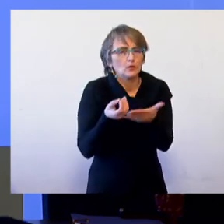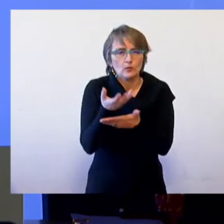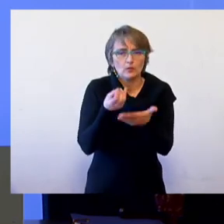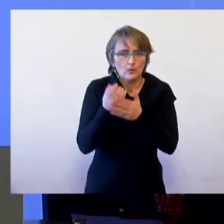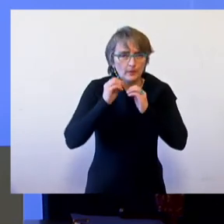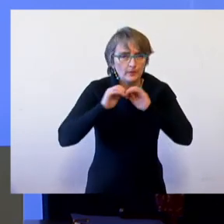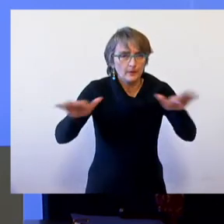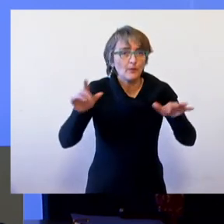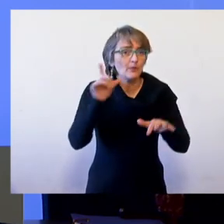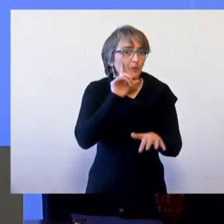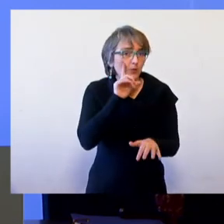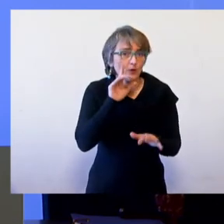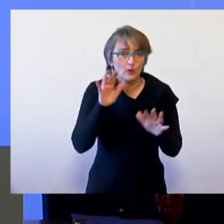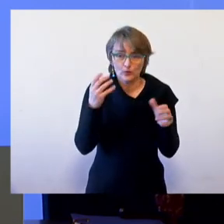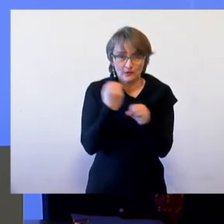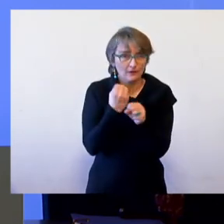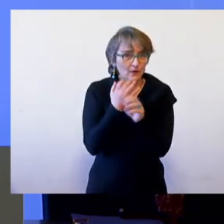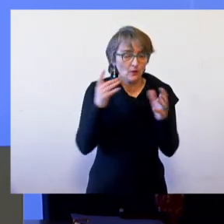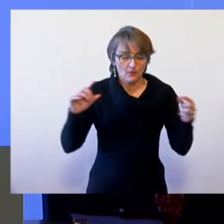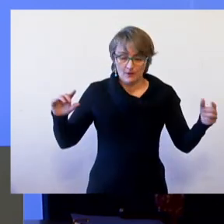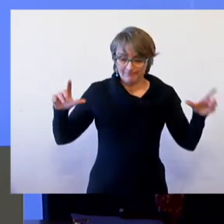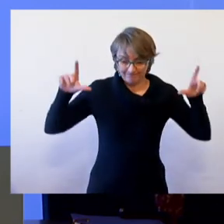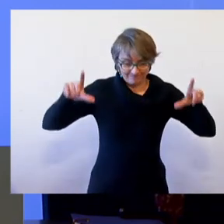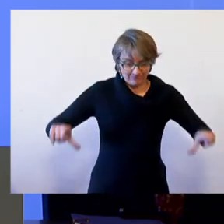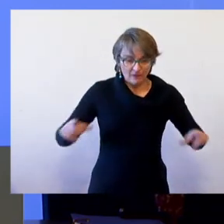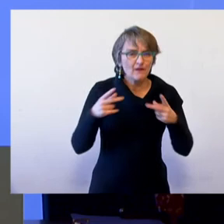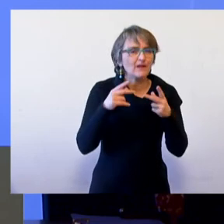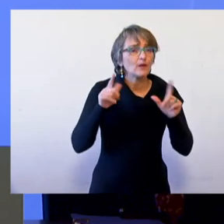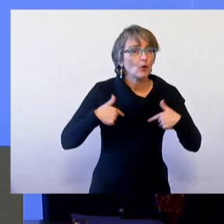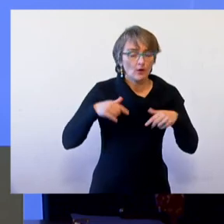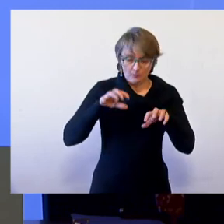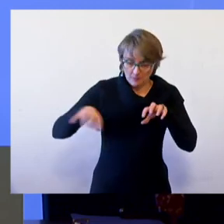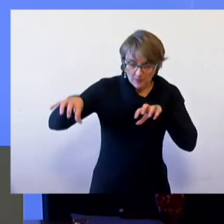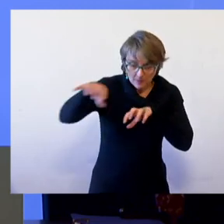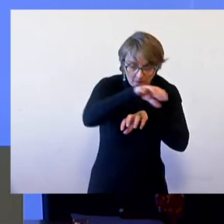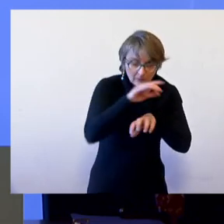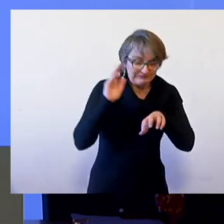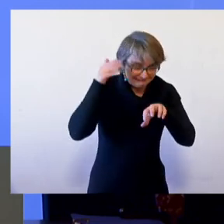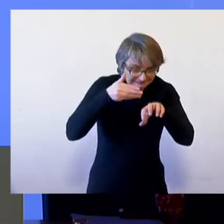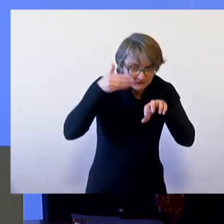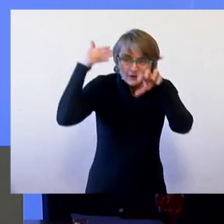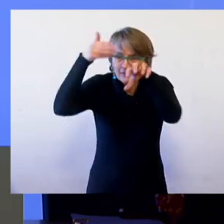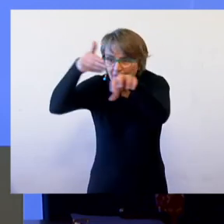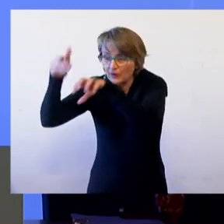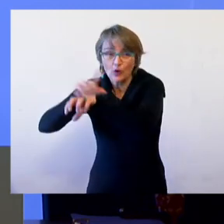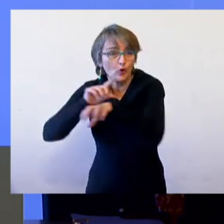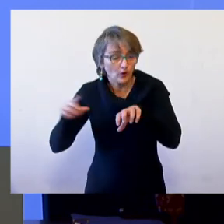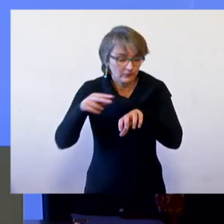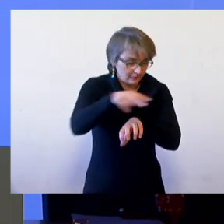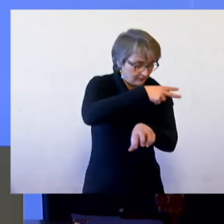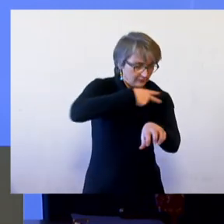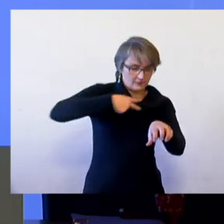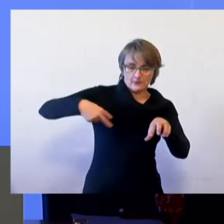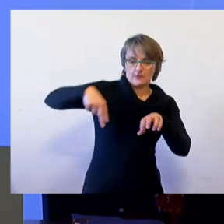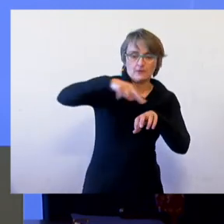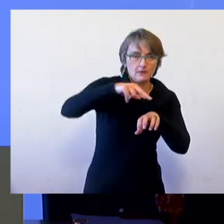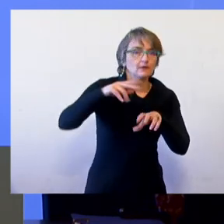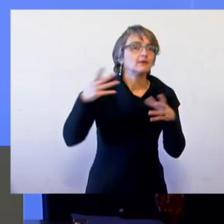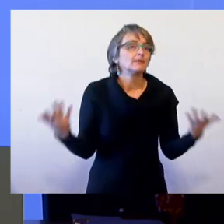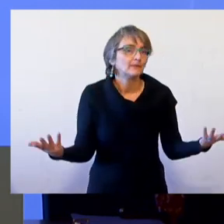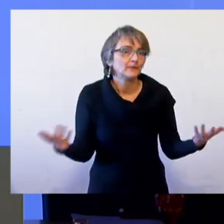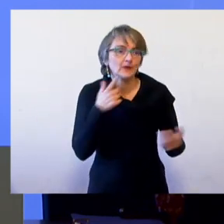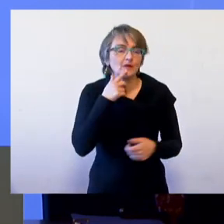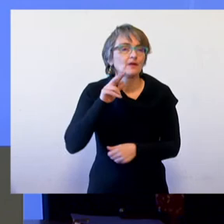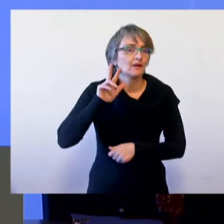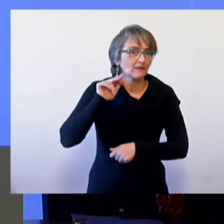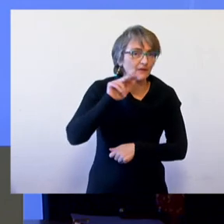quartier, mais en lisière, pour pouvoir travailler sur les stratégies de mixité. Et l'une des écoles qui s'appellera Hypatie, du